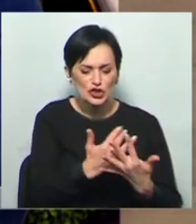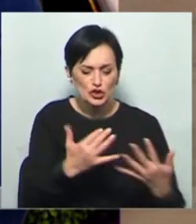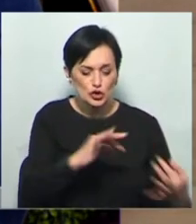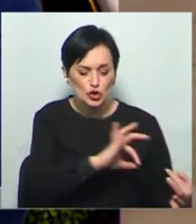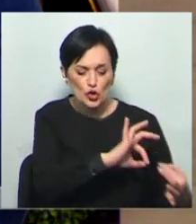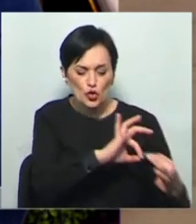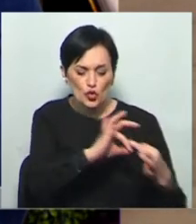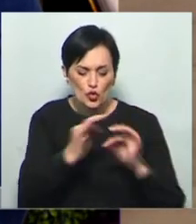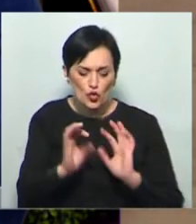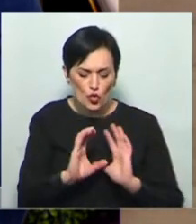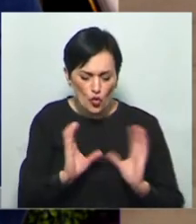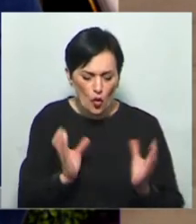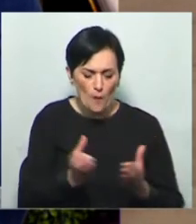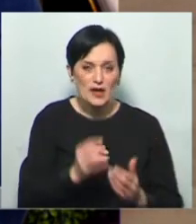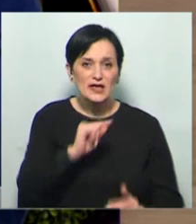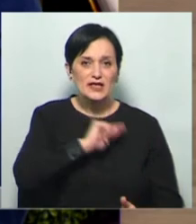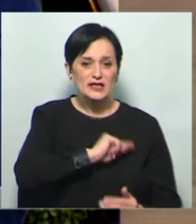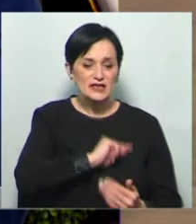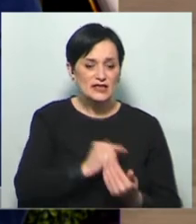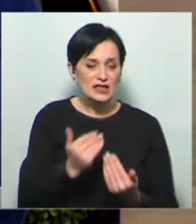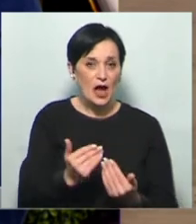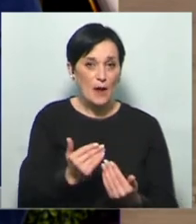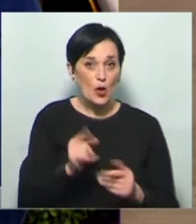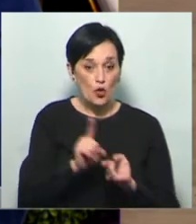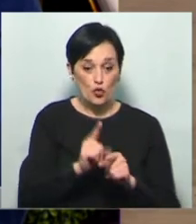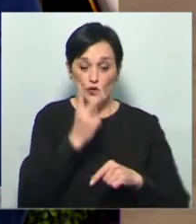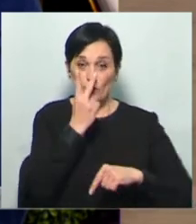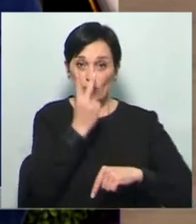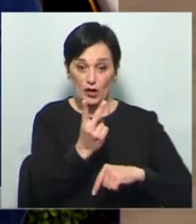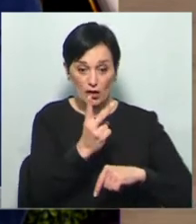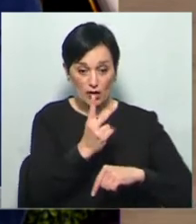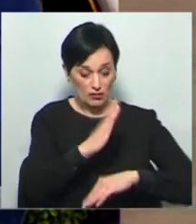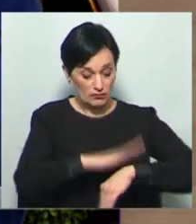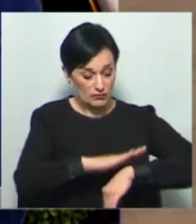რომელიც დამახასიათებელი არის როგორც ზედაპირული, ასევე ვენური,